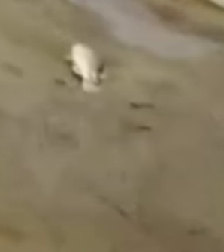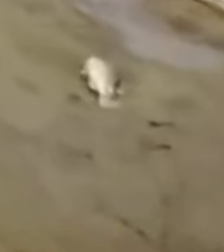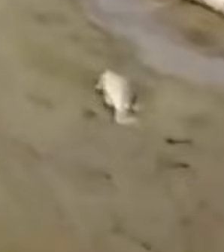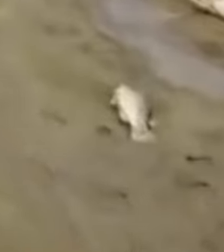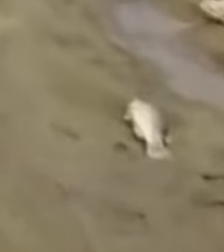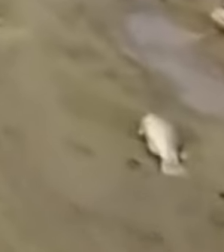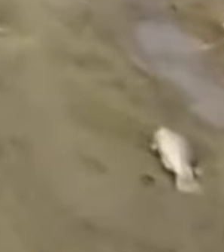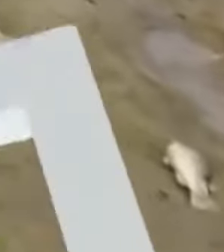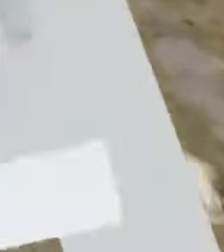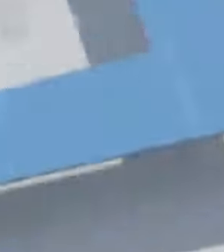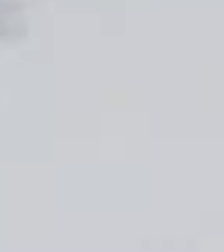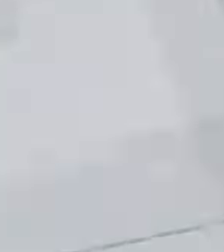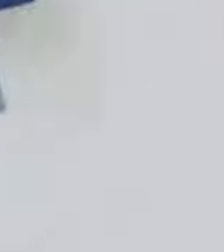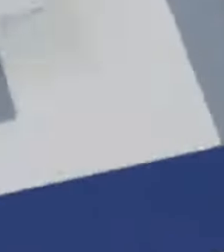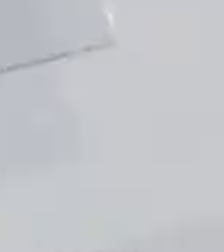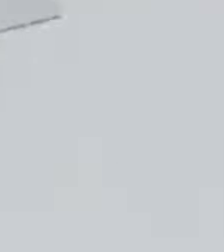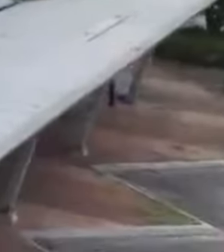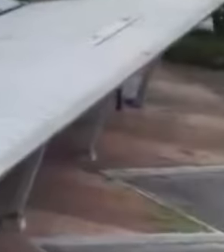폐사했습니다.